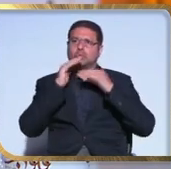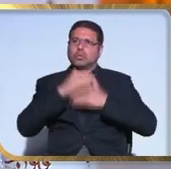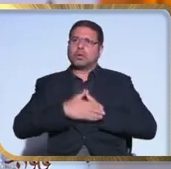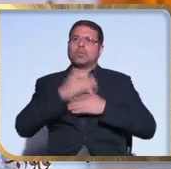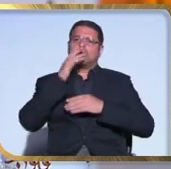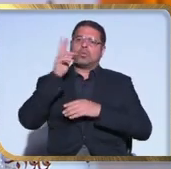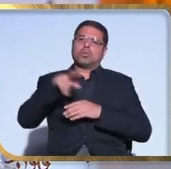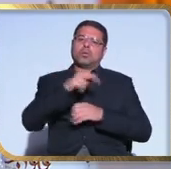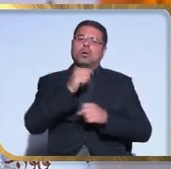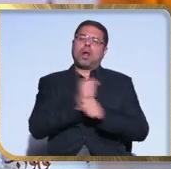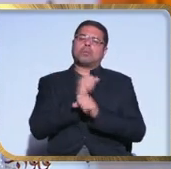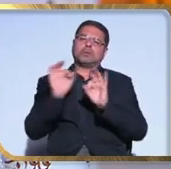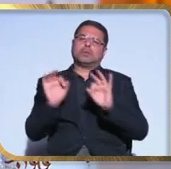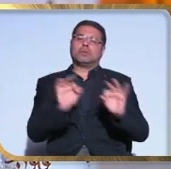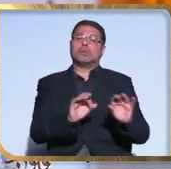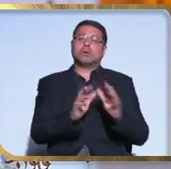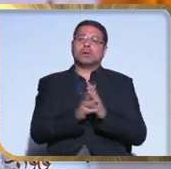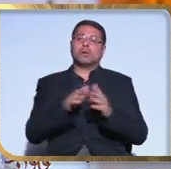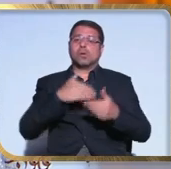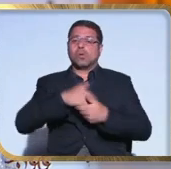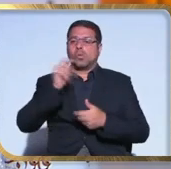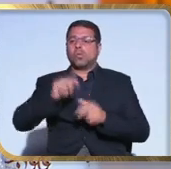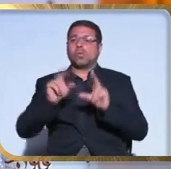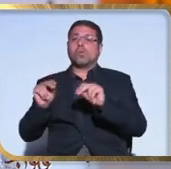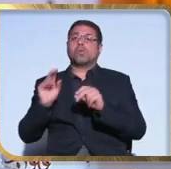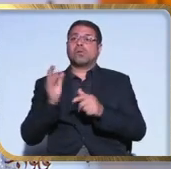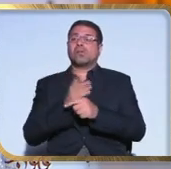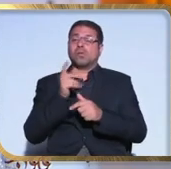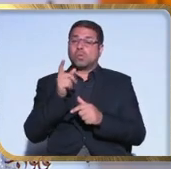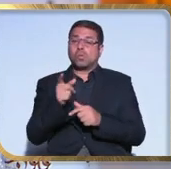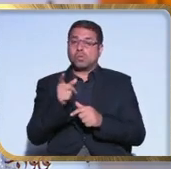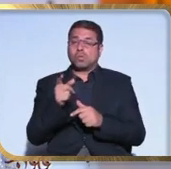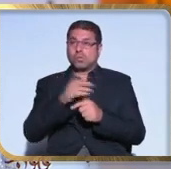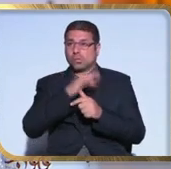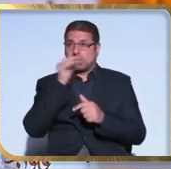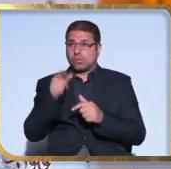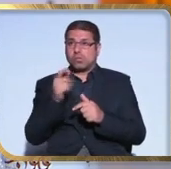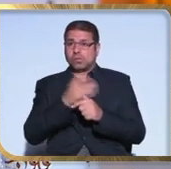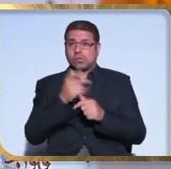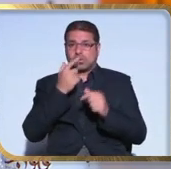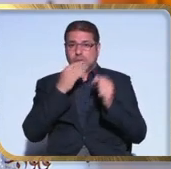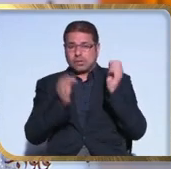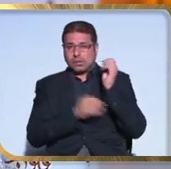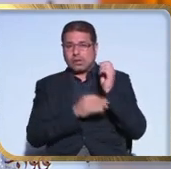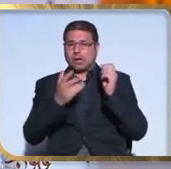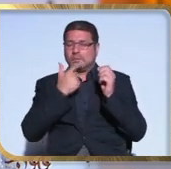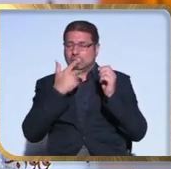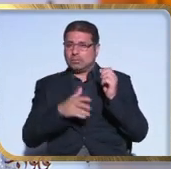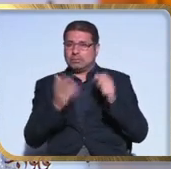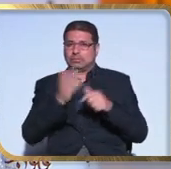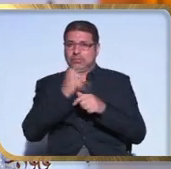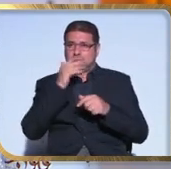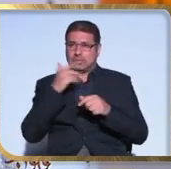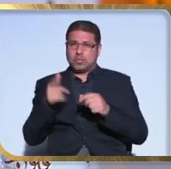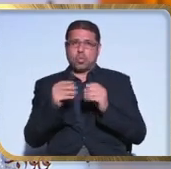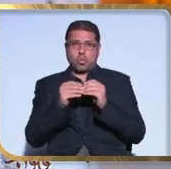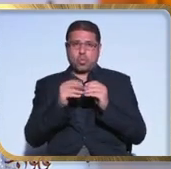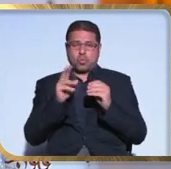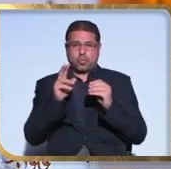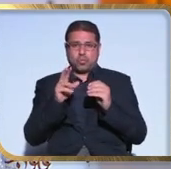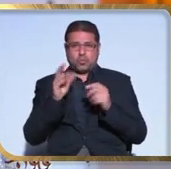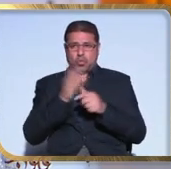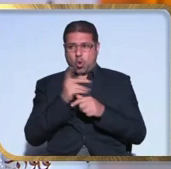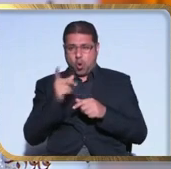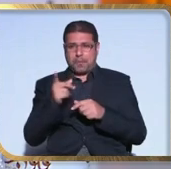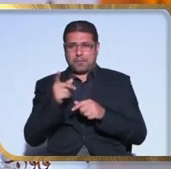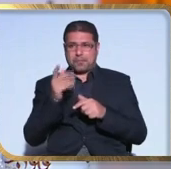والقيام بسائر العبادات حكمهم كده لكن هم عشان اصابوا جنابه او حيضه او ن فاسب في ان